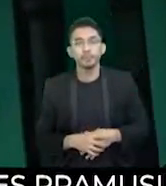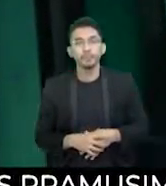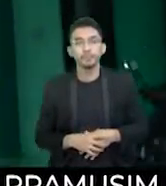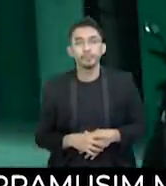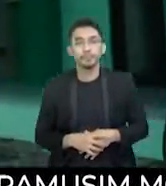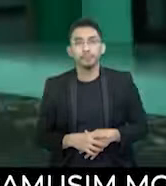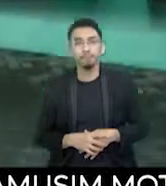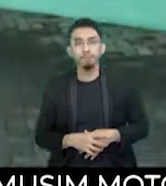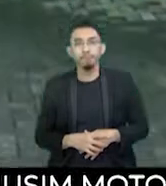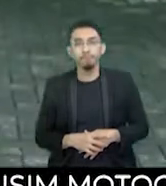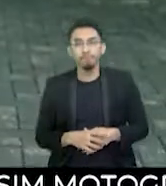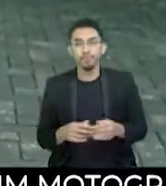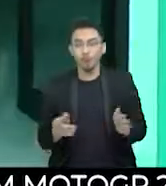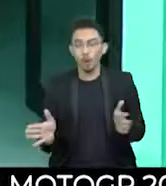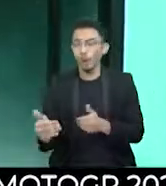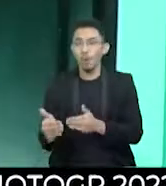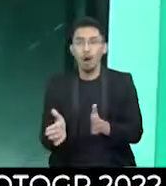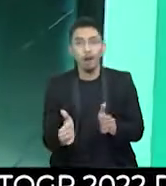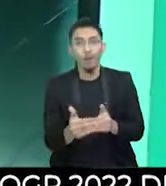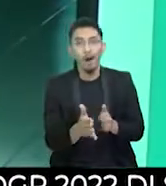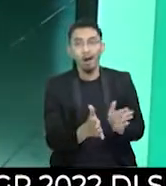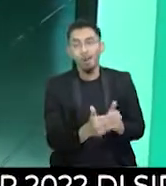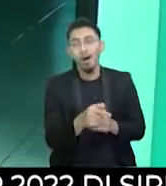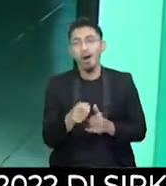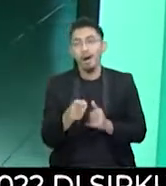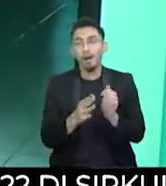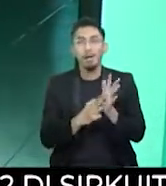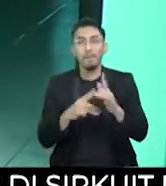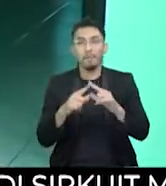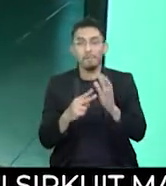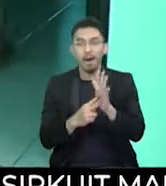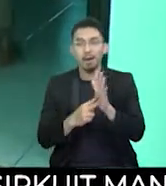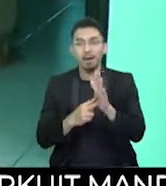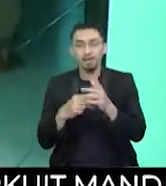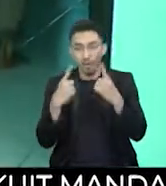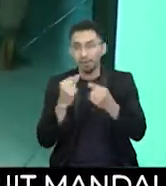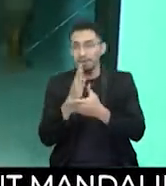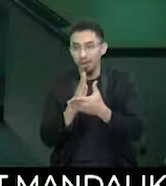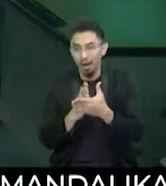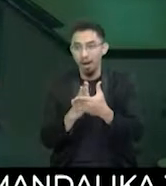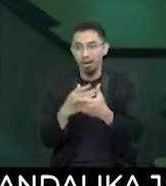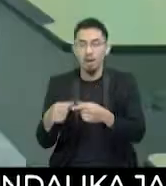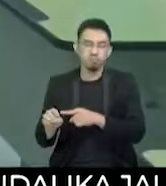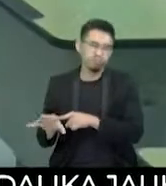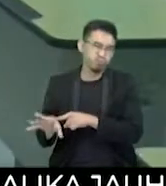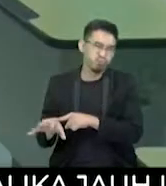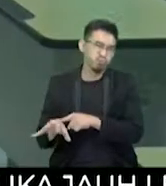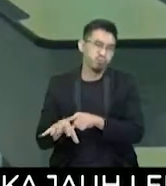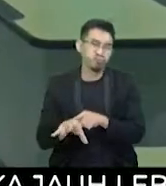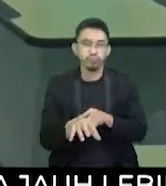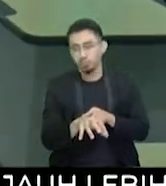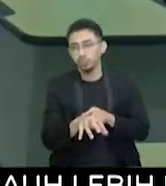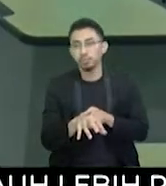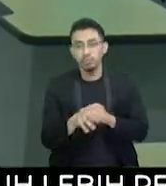Seluruh ruang kelas di Madrasah Aliyah Negeri MAN Surabaya, Jawa Timur didisinfeksi. Tak hanya ruang kelas, ruang guru serta ruang aula